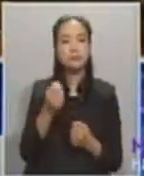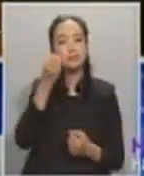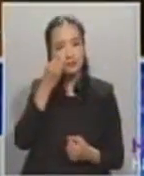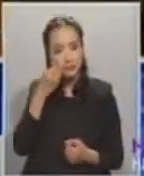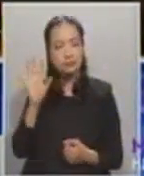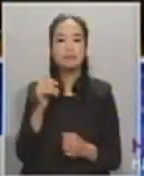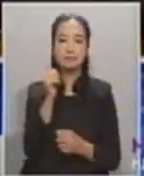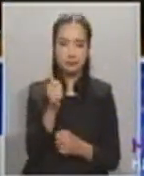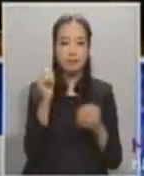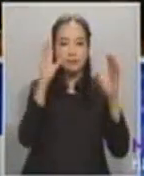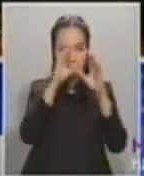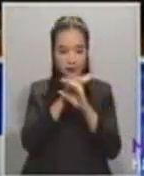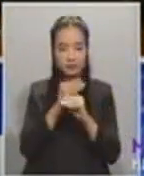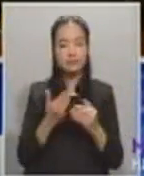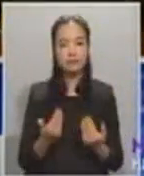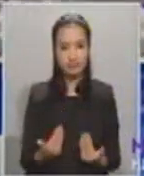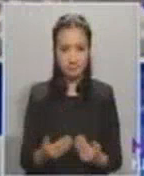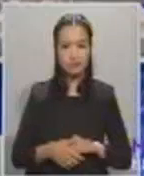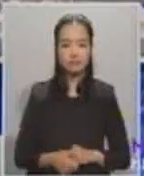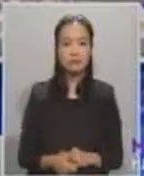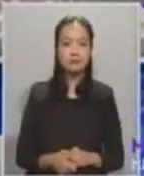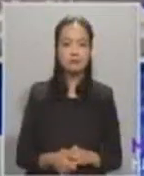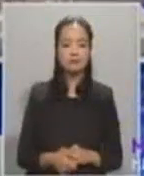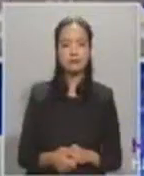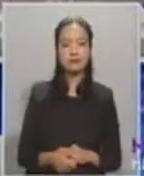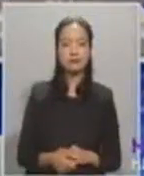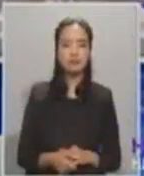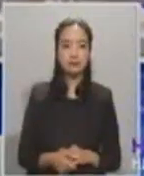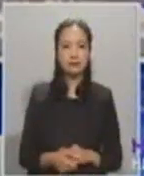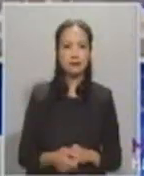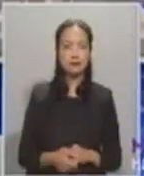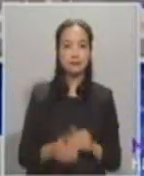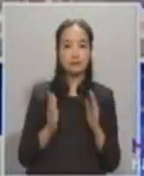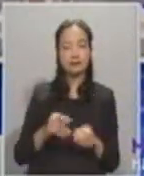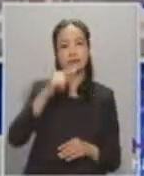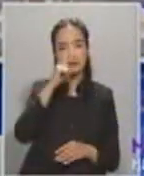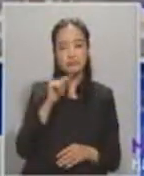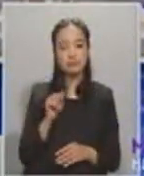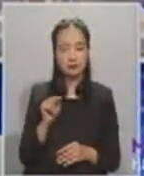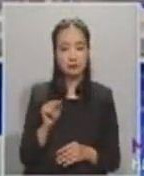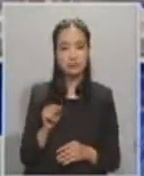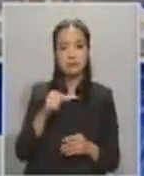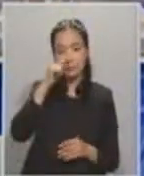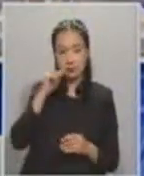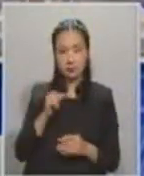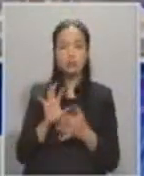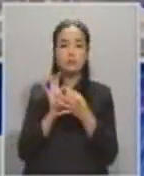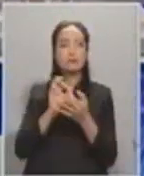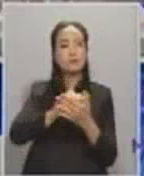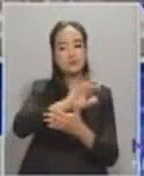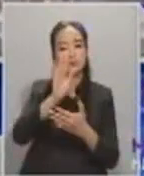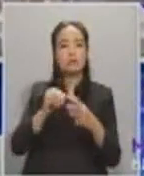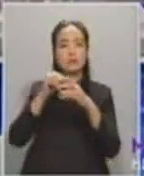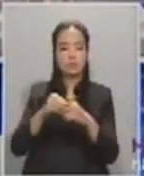ให้ได้คืนนี้นะครับ ครับพูดถึงช่องทางการติดต่อครับท่านทูตคนไทยที่นี่เนี่ยนะครับอาจจะเป็นห่วงพี่น้องที่ตุรกีเราสามารถมีช่องทางการ